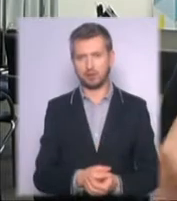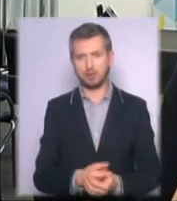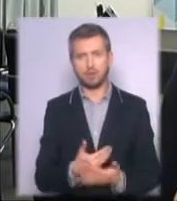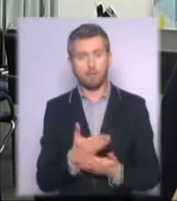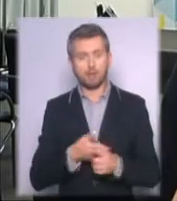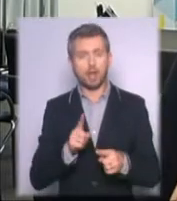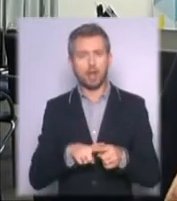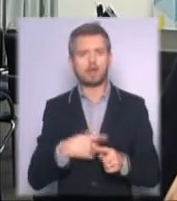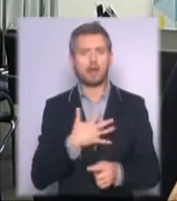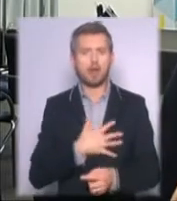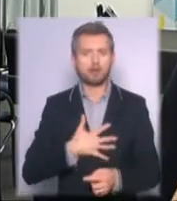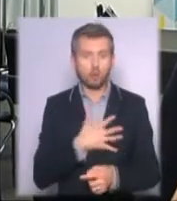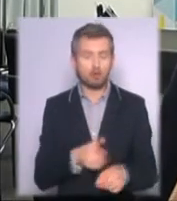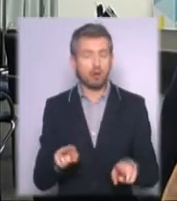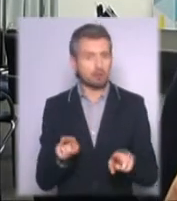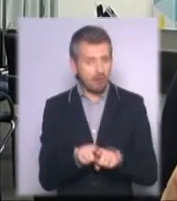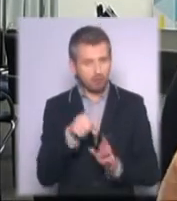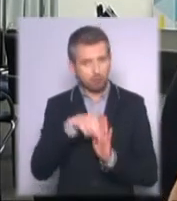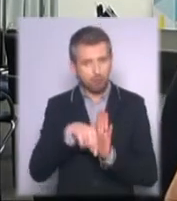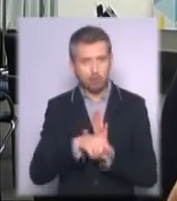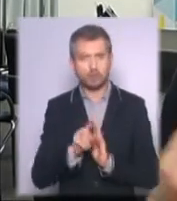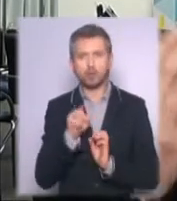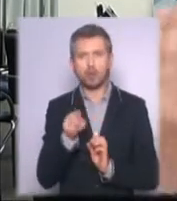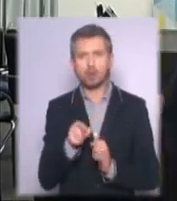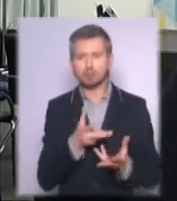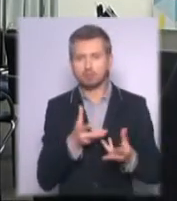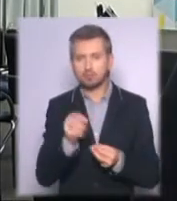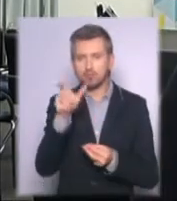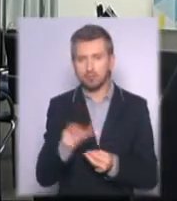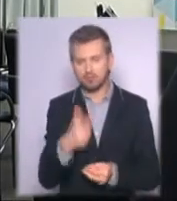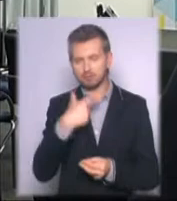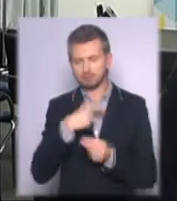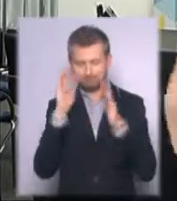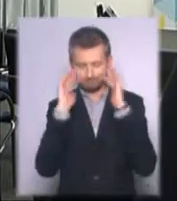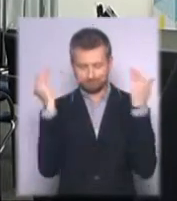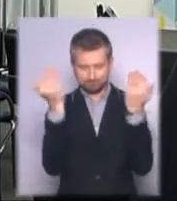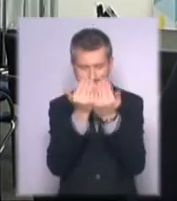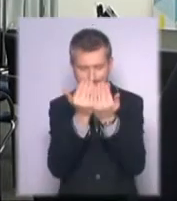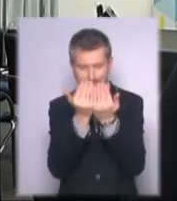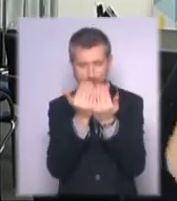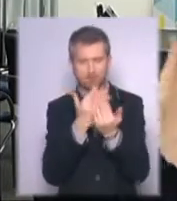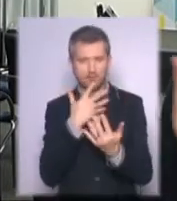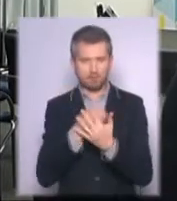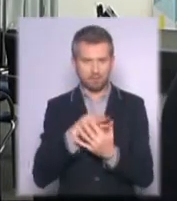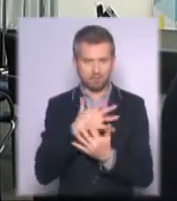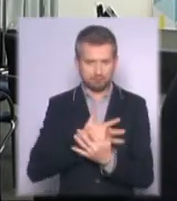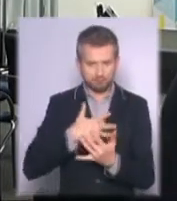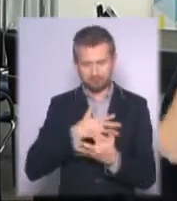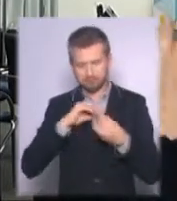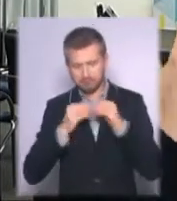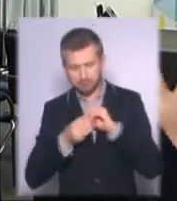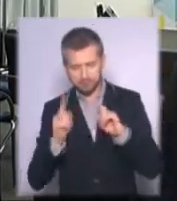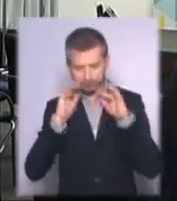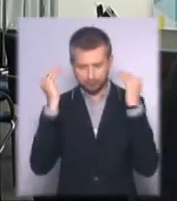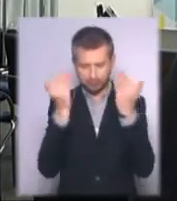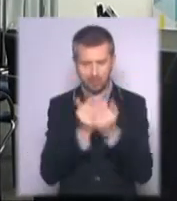это расстройство таким образом устроено, что оно побуждает человека замыкаться в себе, замыкаться в своих переживаниях, потому что никто меня не поймет,